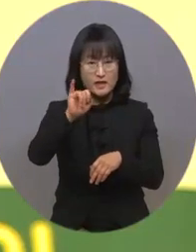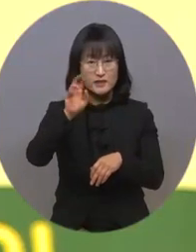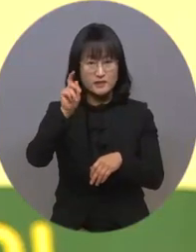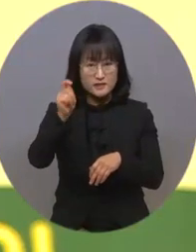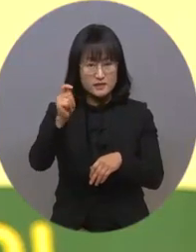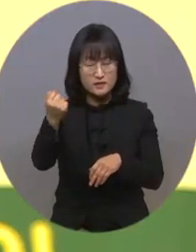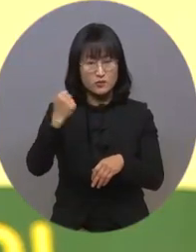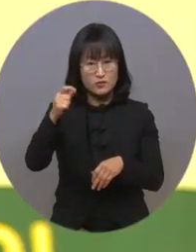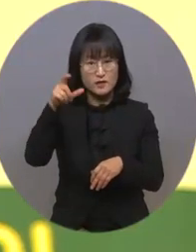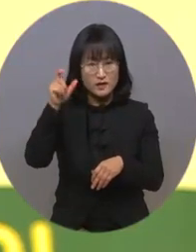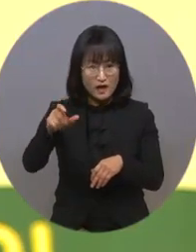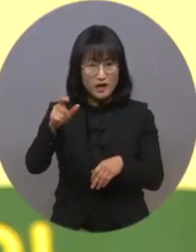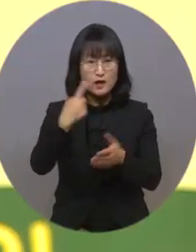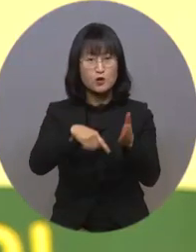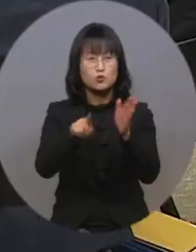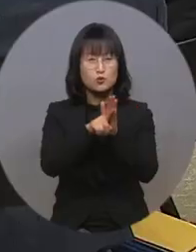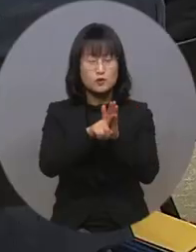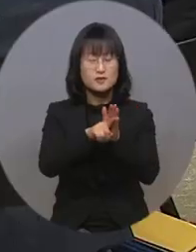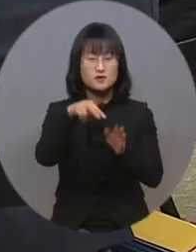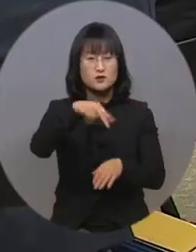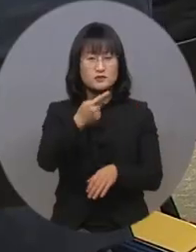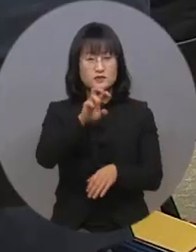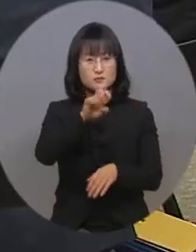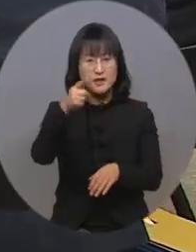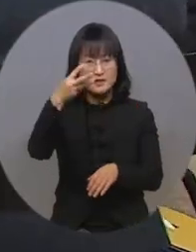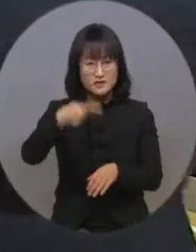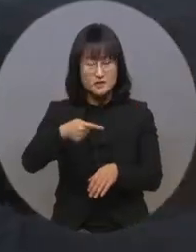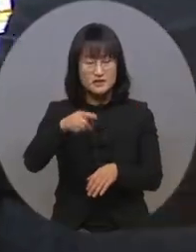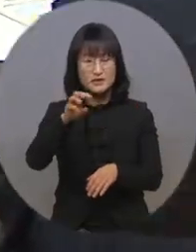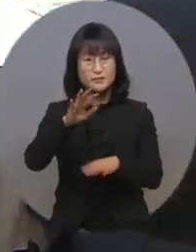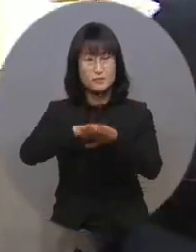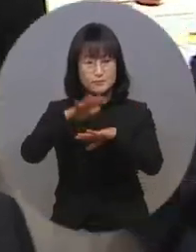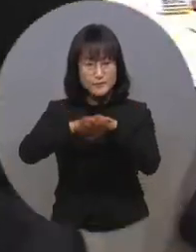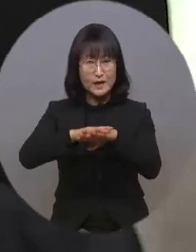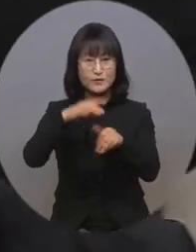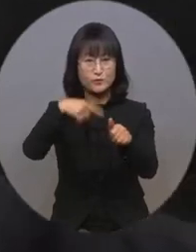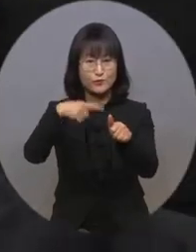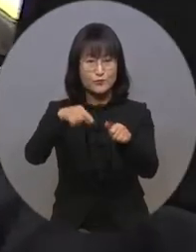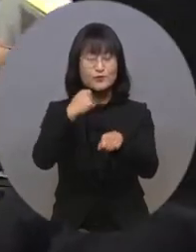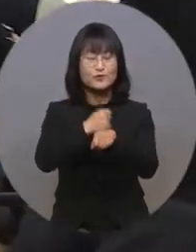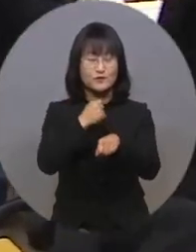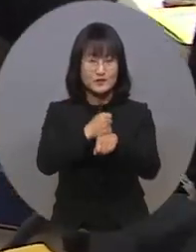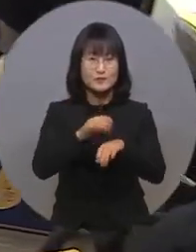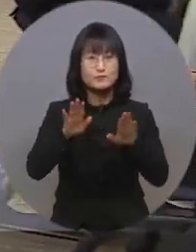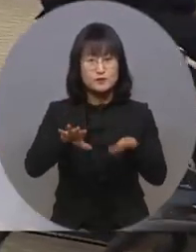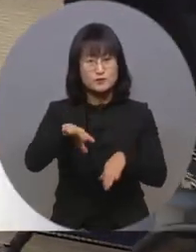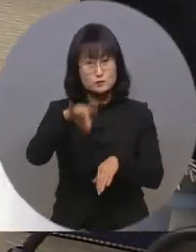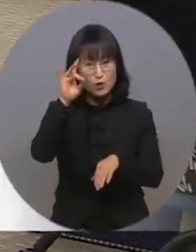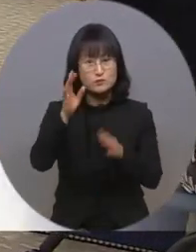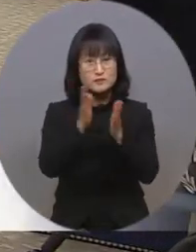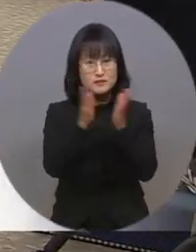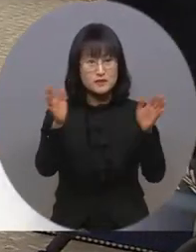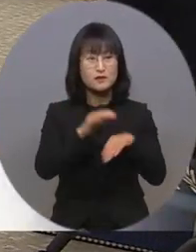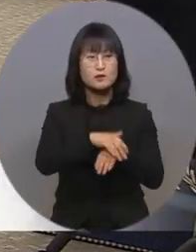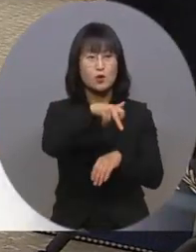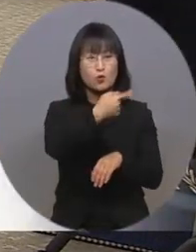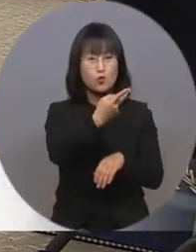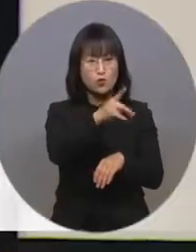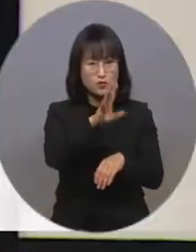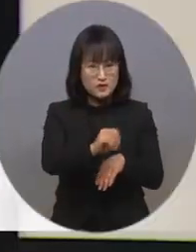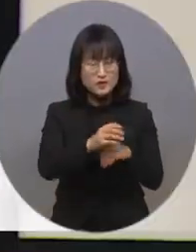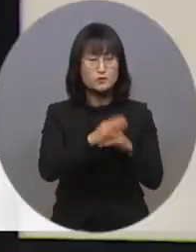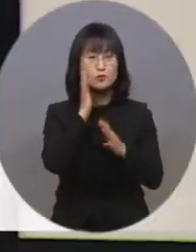미래인재 육성을 위해 스마트팜 교육을 하는 사업입니다. 올해 첫 시작된 꿈나눔팜은 코딩과 식물 재배를